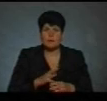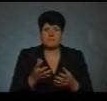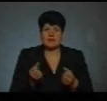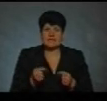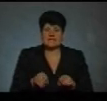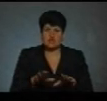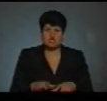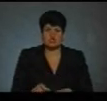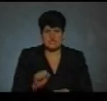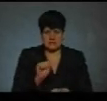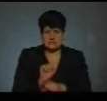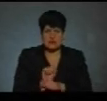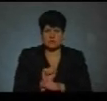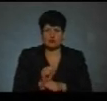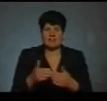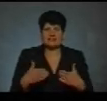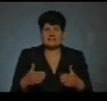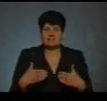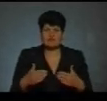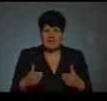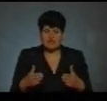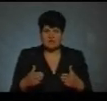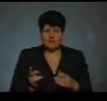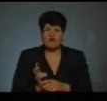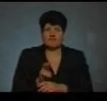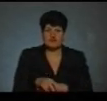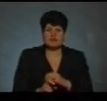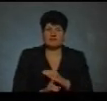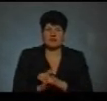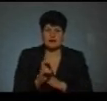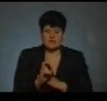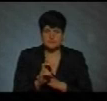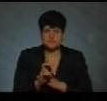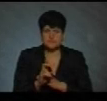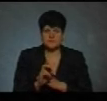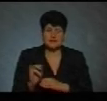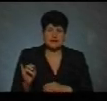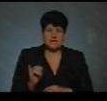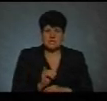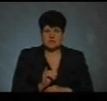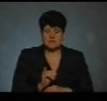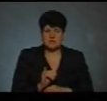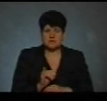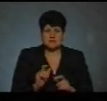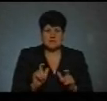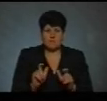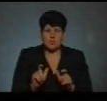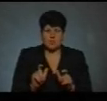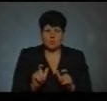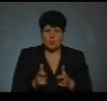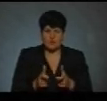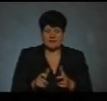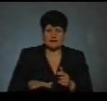заблокувати двері, більше вхід в храм Свято-Успенський і заблокувати вхід